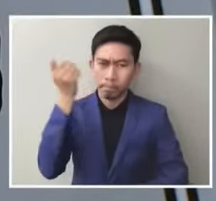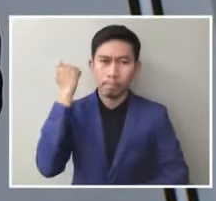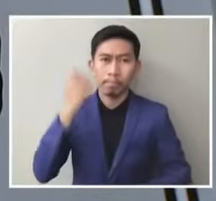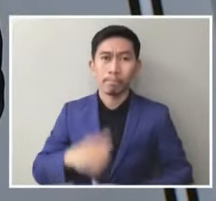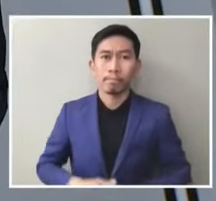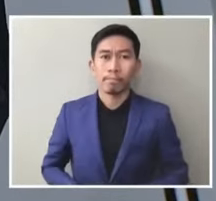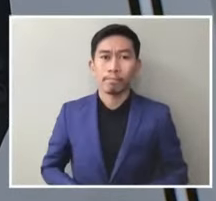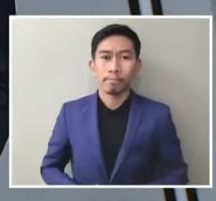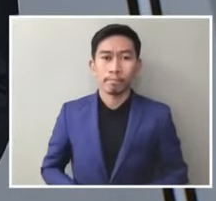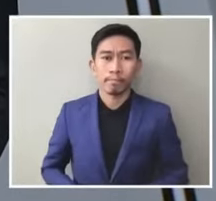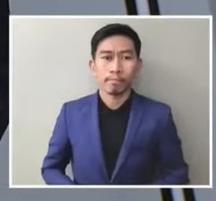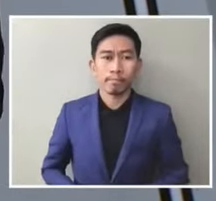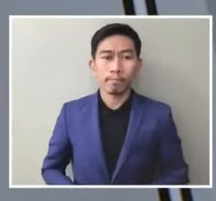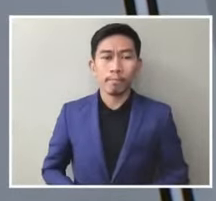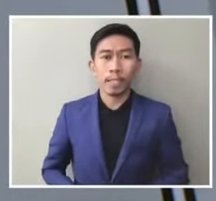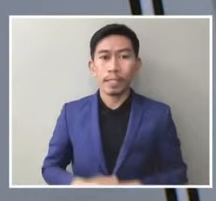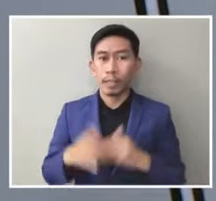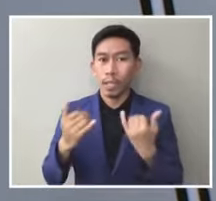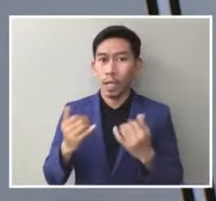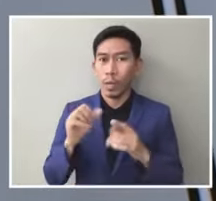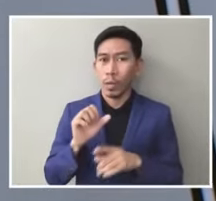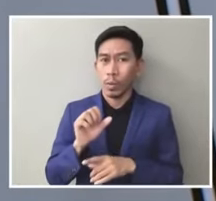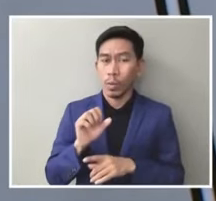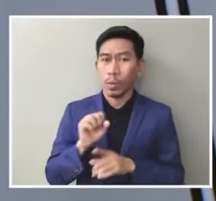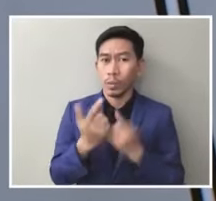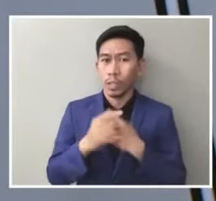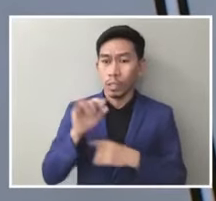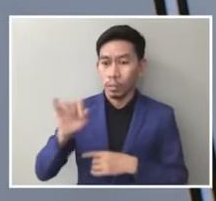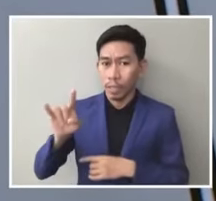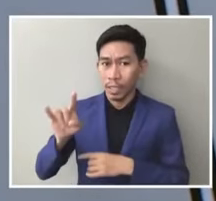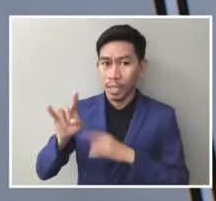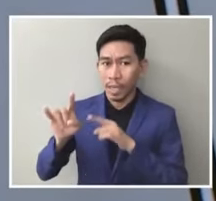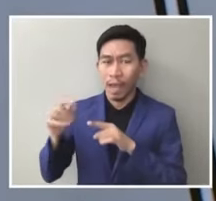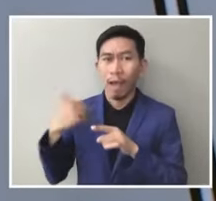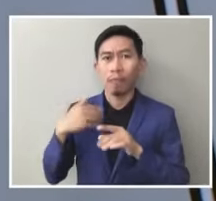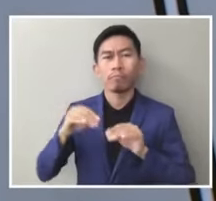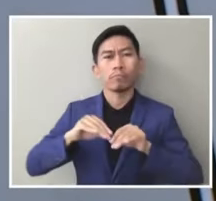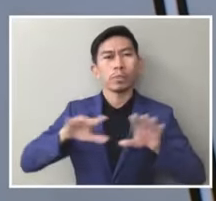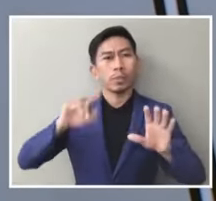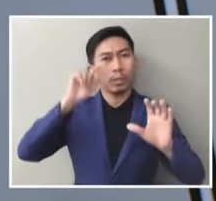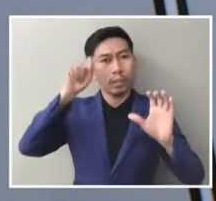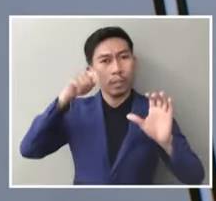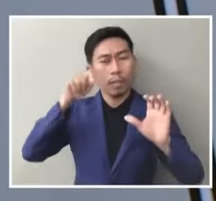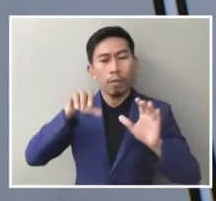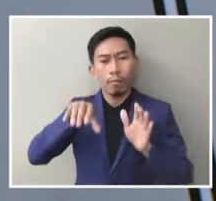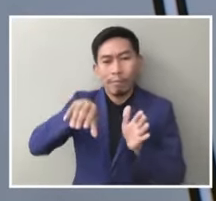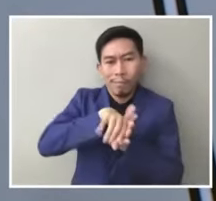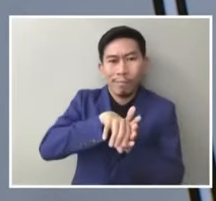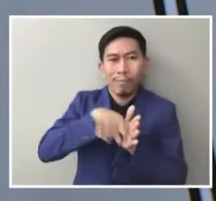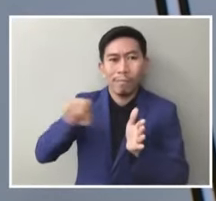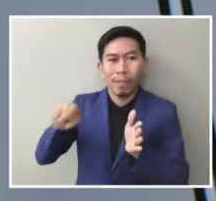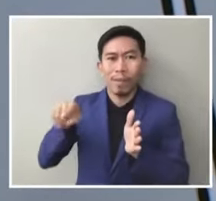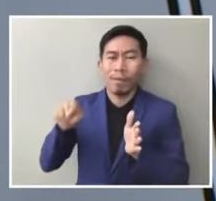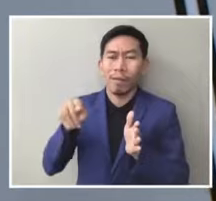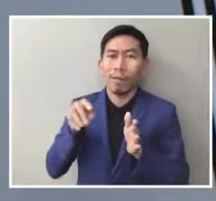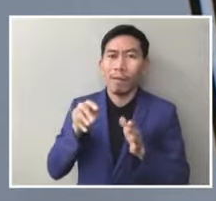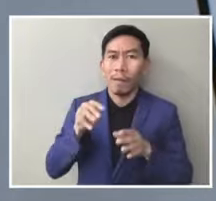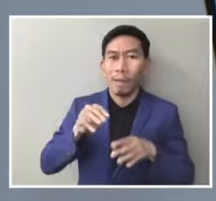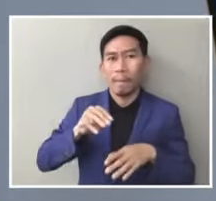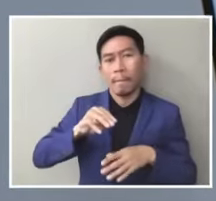Viral ngayon sa social media ang video ng isang tricycle sa Misamis Occidental na nagpaikot-ikot sa gitna ng